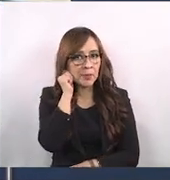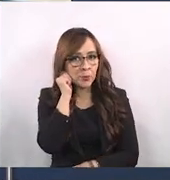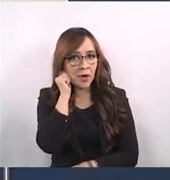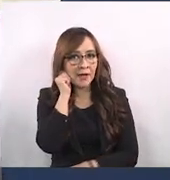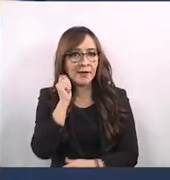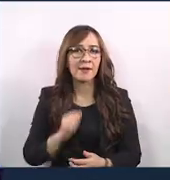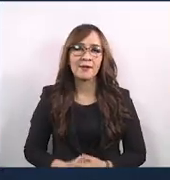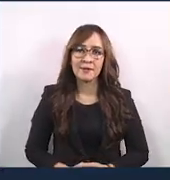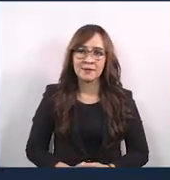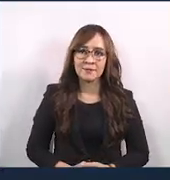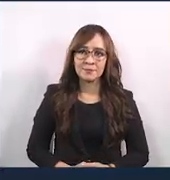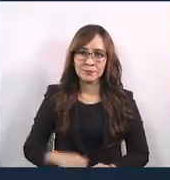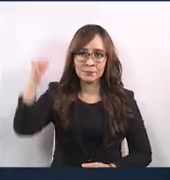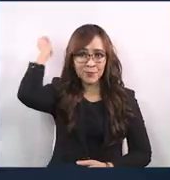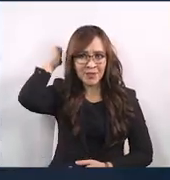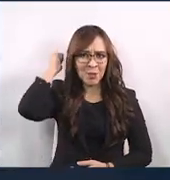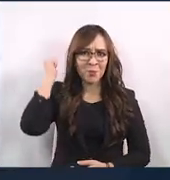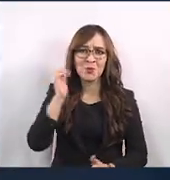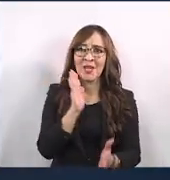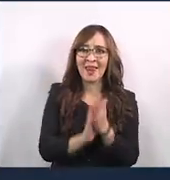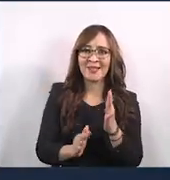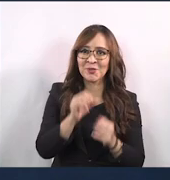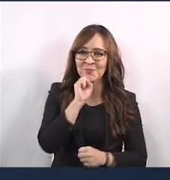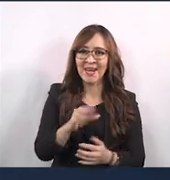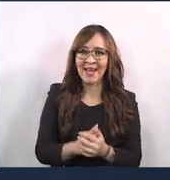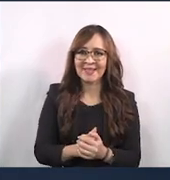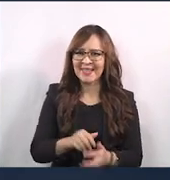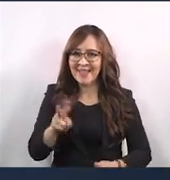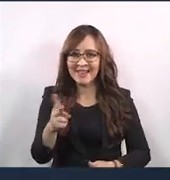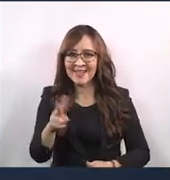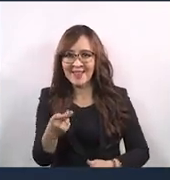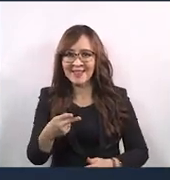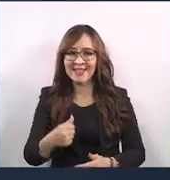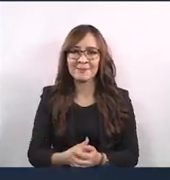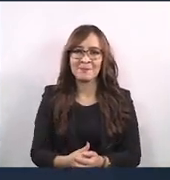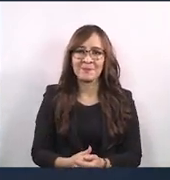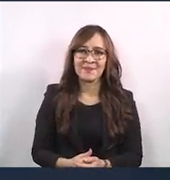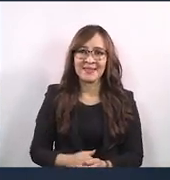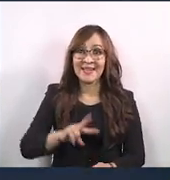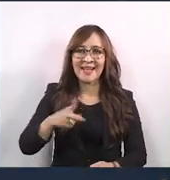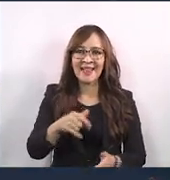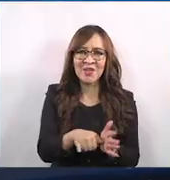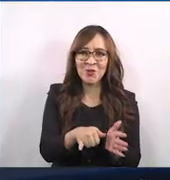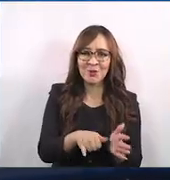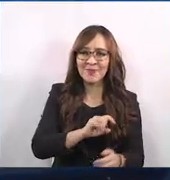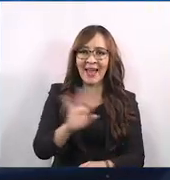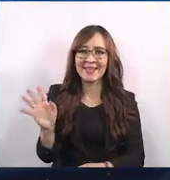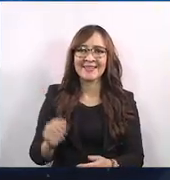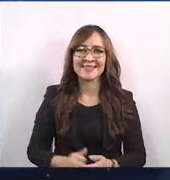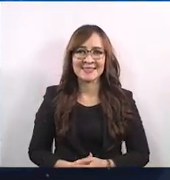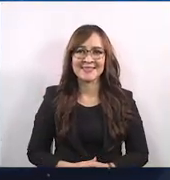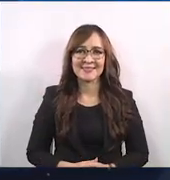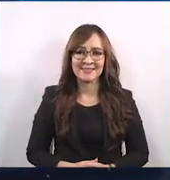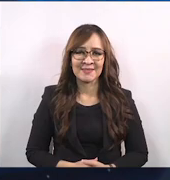ini dia ini menarik ini ibu-ibu langsung bilang Pak ganti-ganti pacar nelayan aja pendeta lainnya khotbahnya lebih mantap hahaha